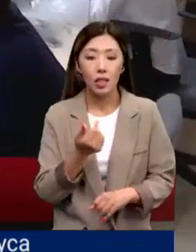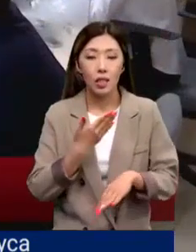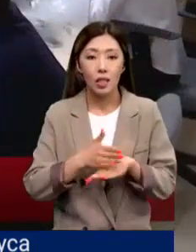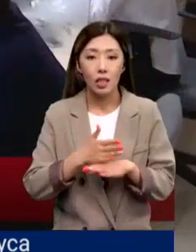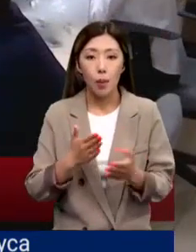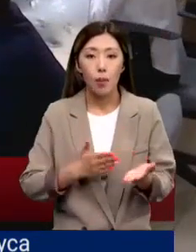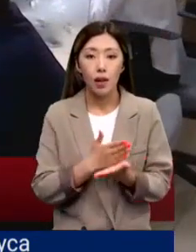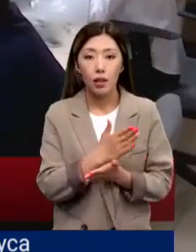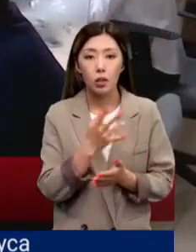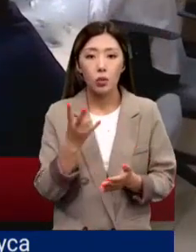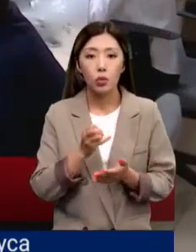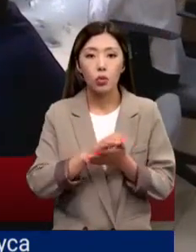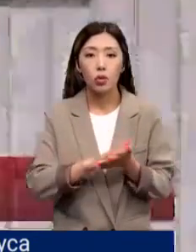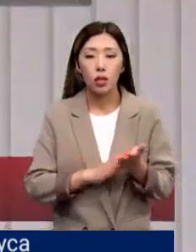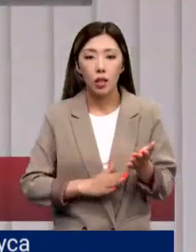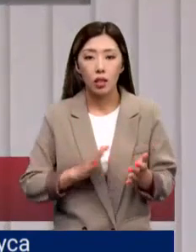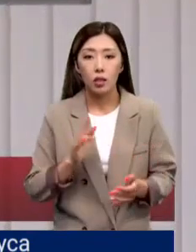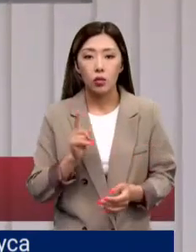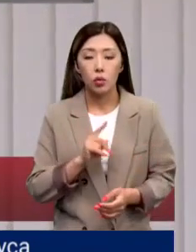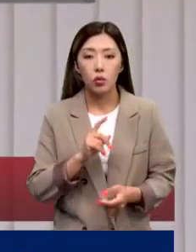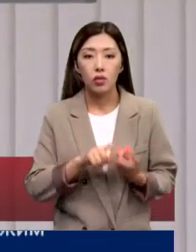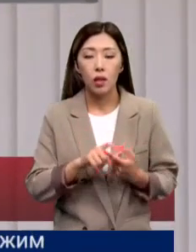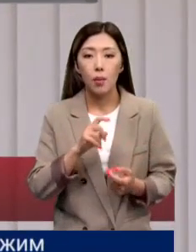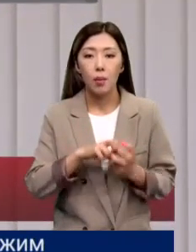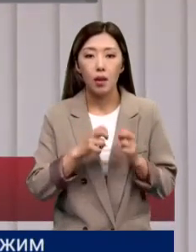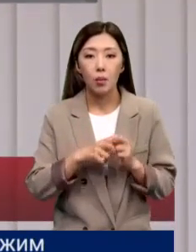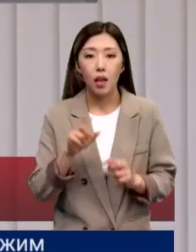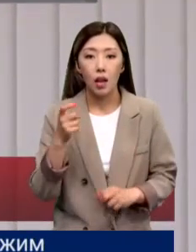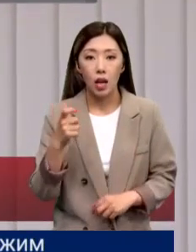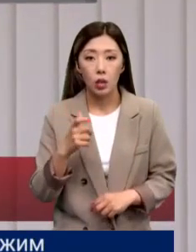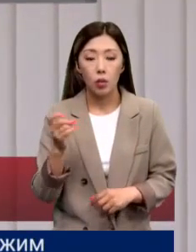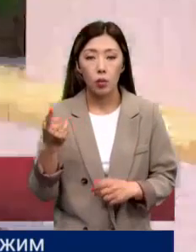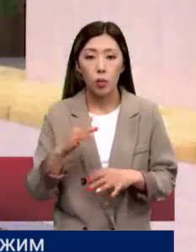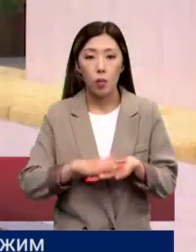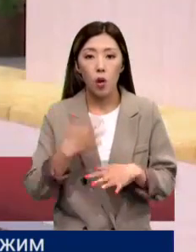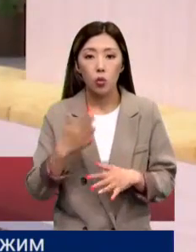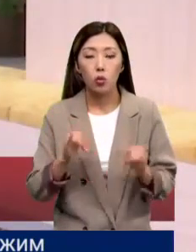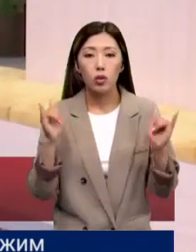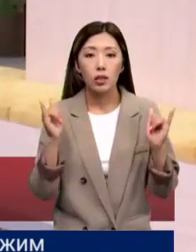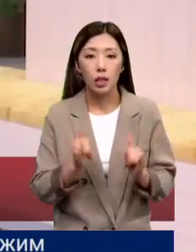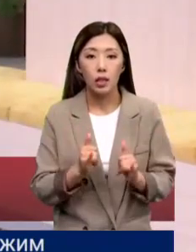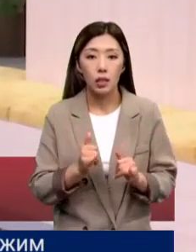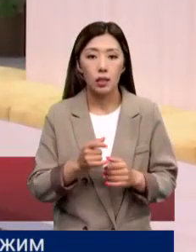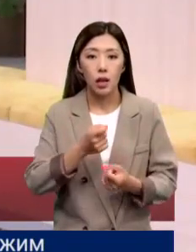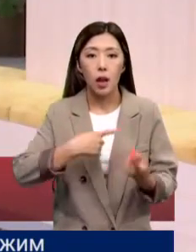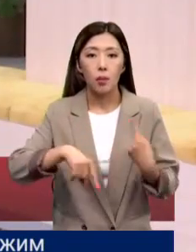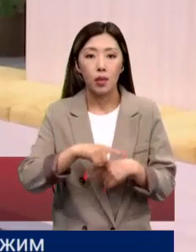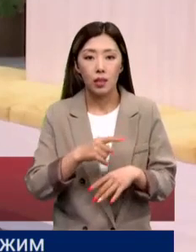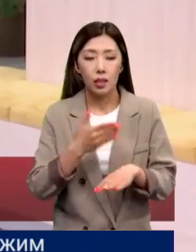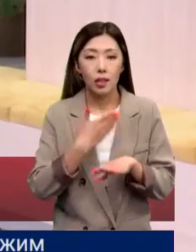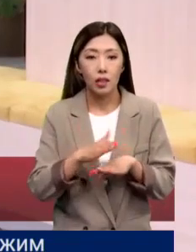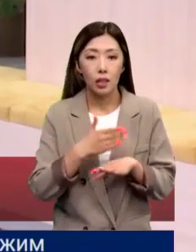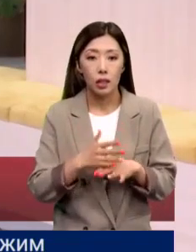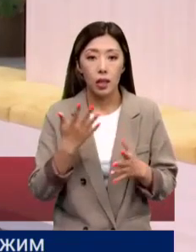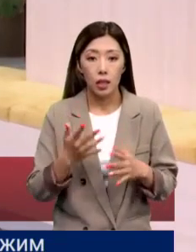политики приведет к дальнейшей стагнации экономики. Проблема в том, что банки уже в разы сократили кредитование бизнеса. И в случае, если